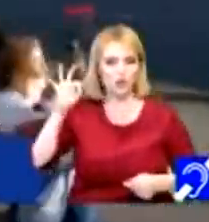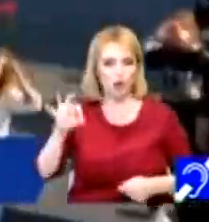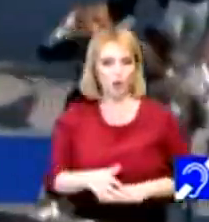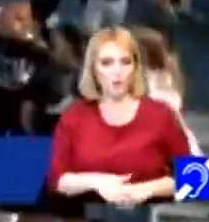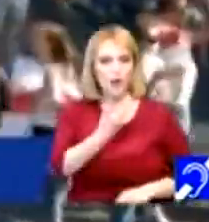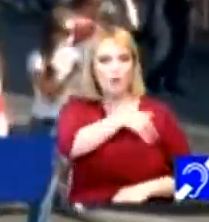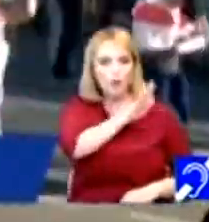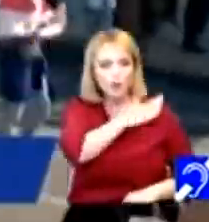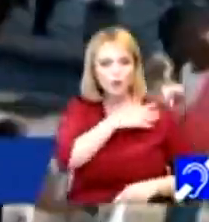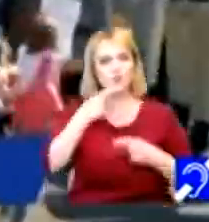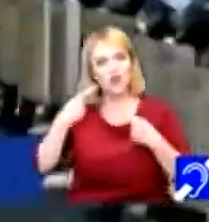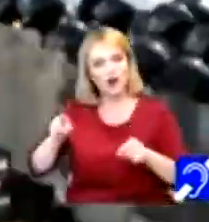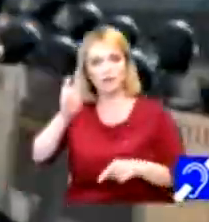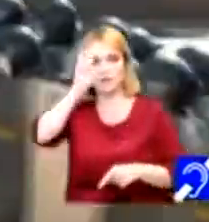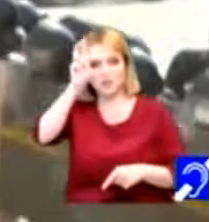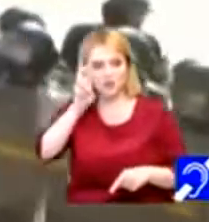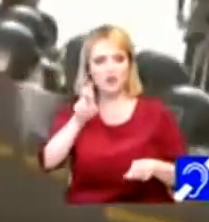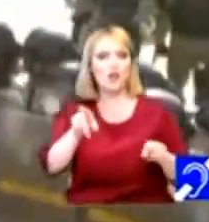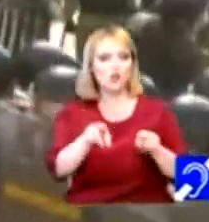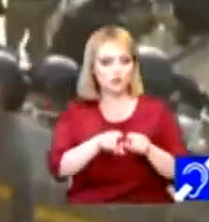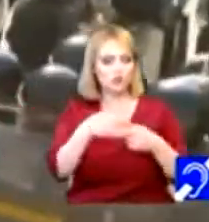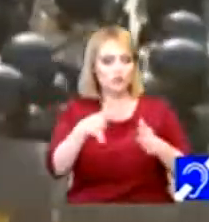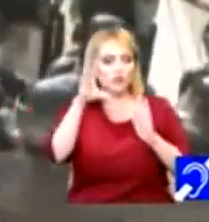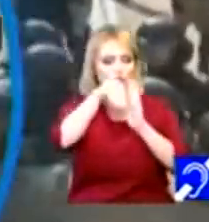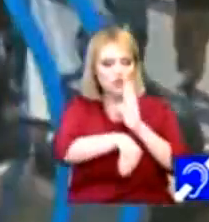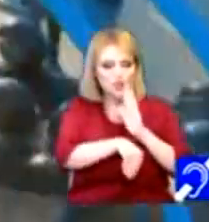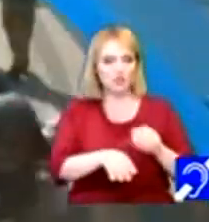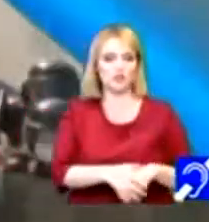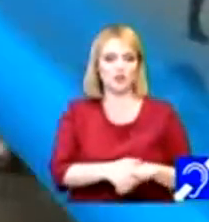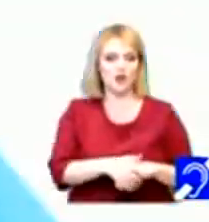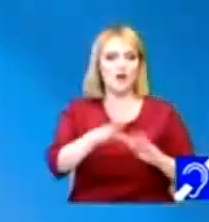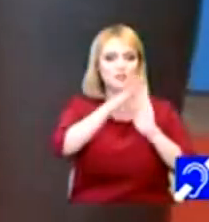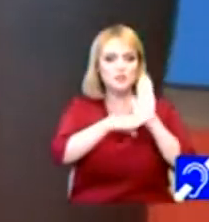Polonia și țările baltice au declarat deja persoana non grata a 10 de oficiali de la Minsk.